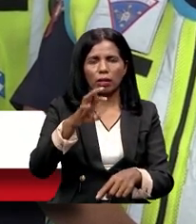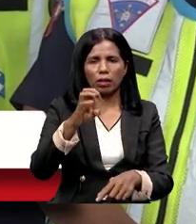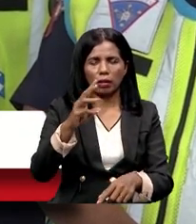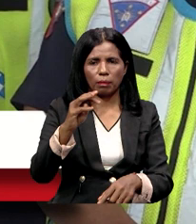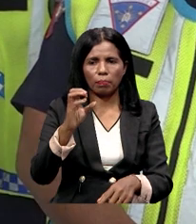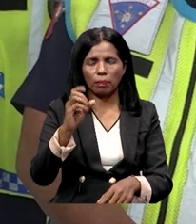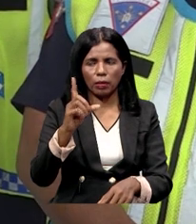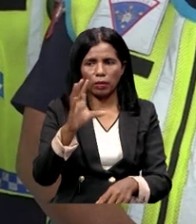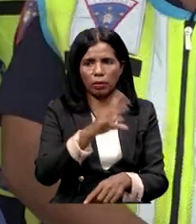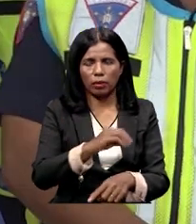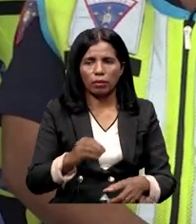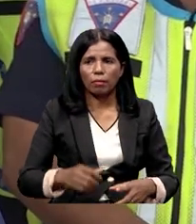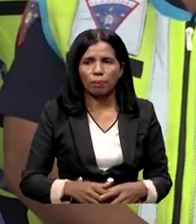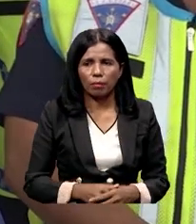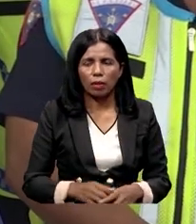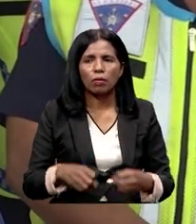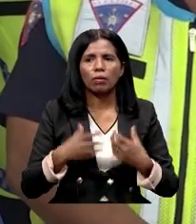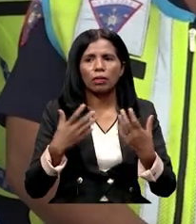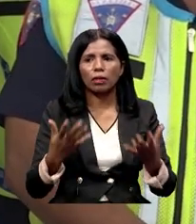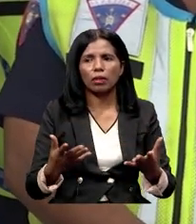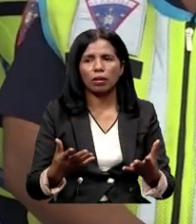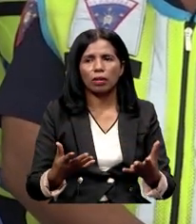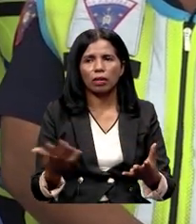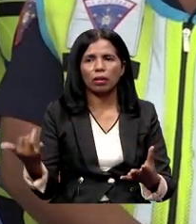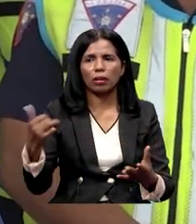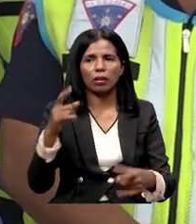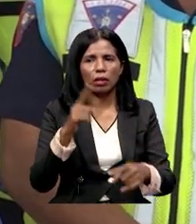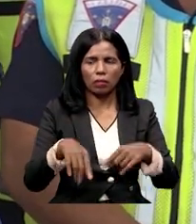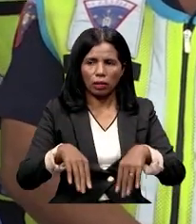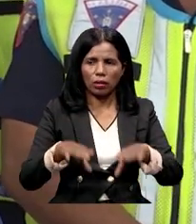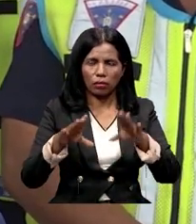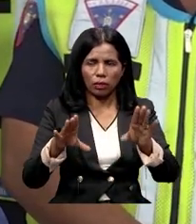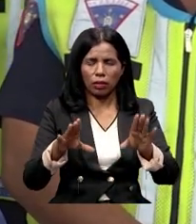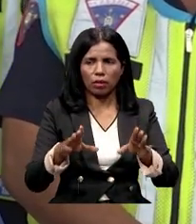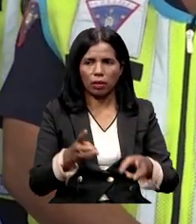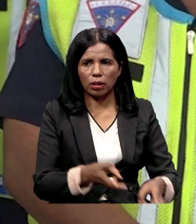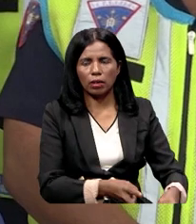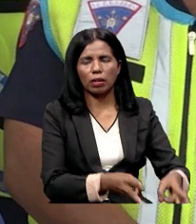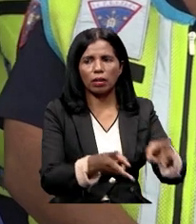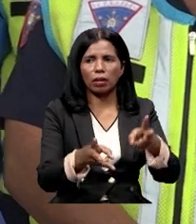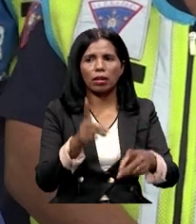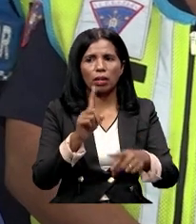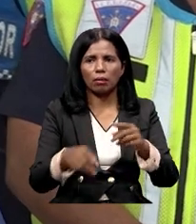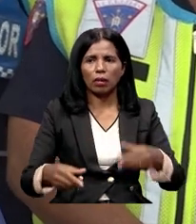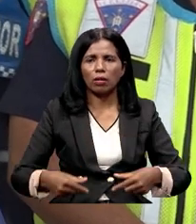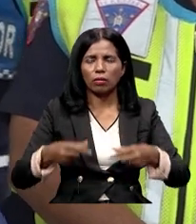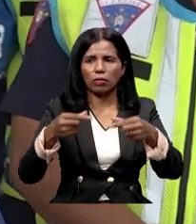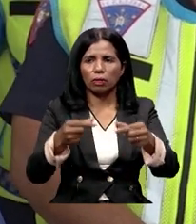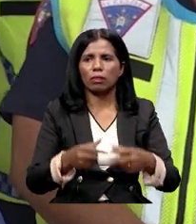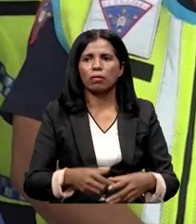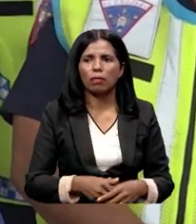akontisme engrapamento. O insama katubela organiza, sir label fani trotoa para tunne labele popali